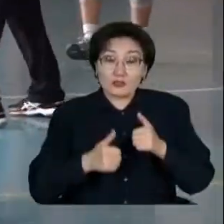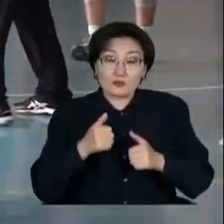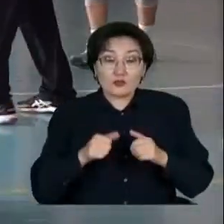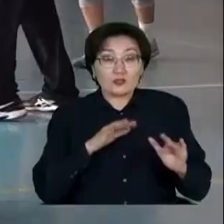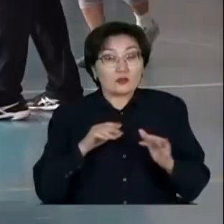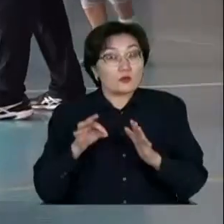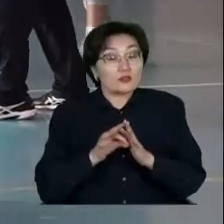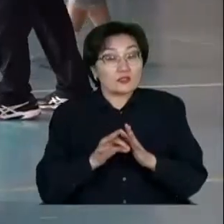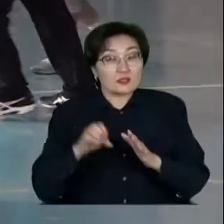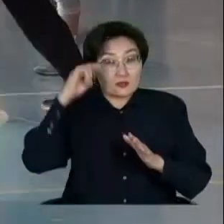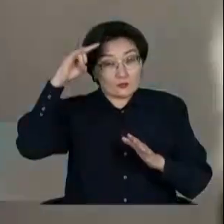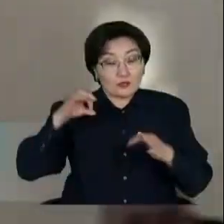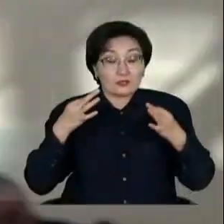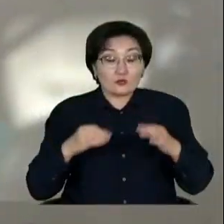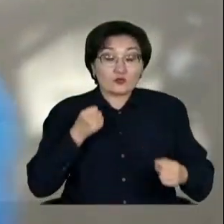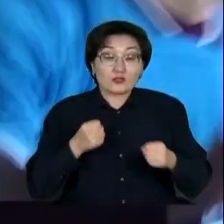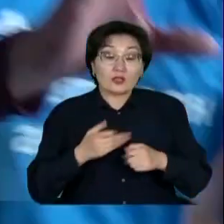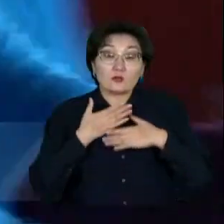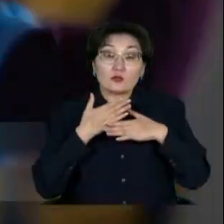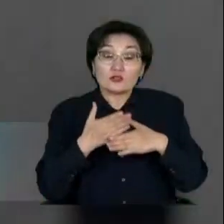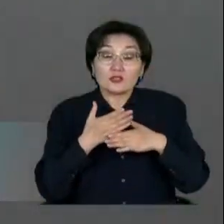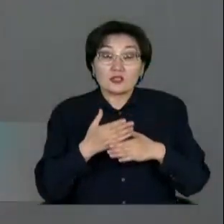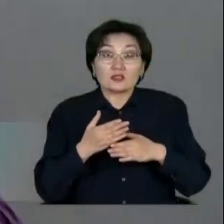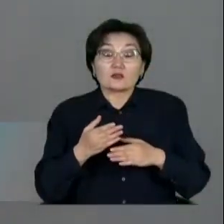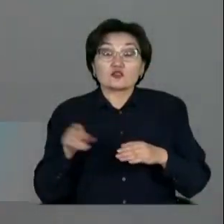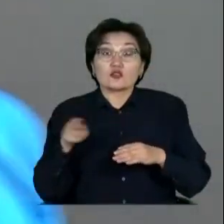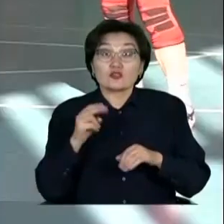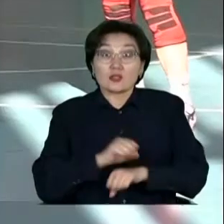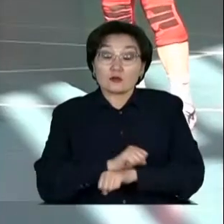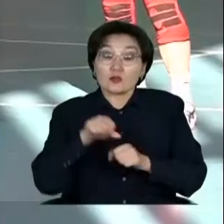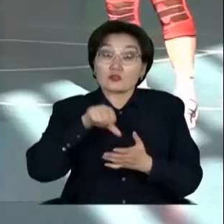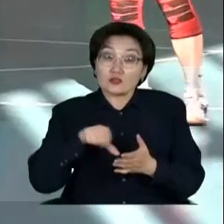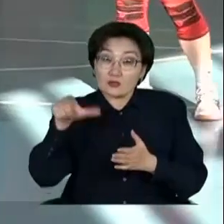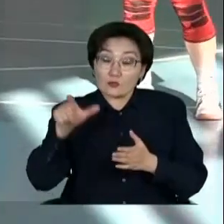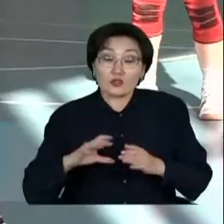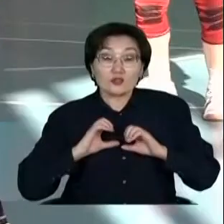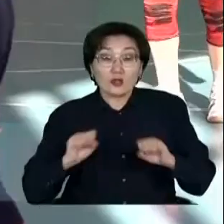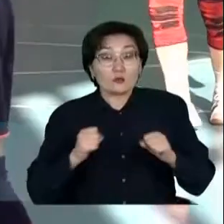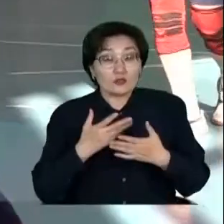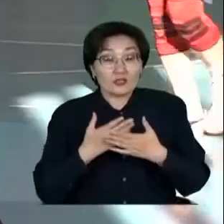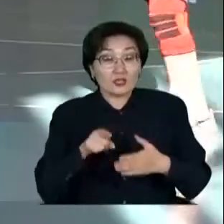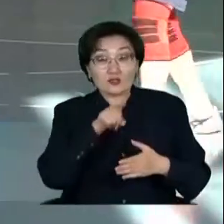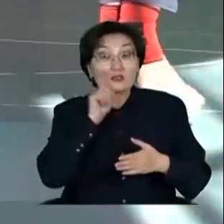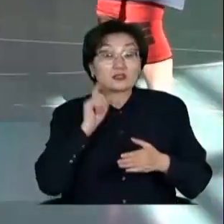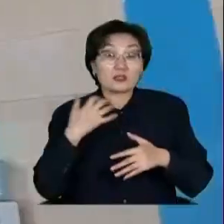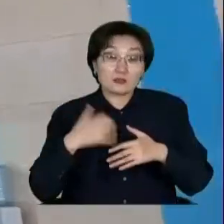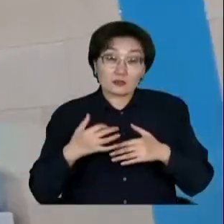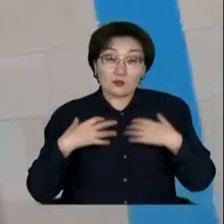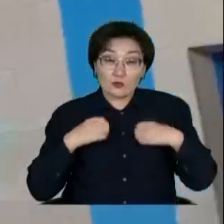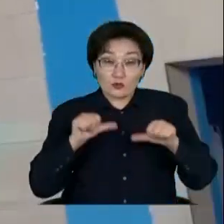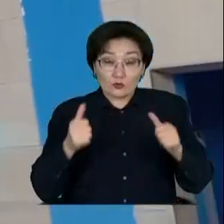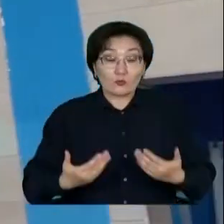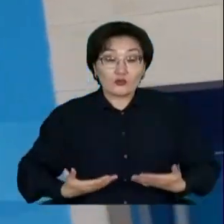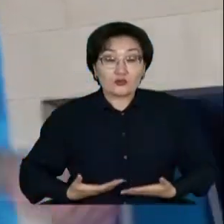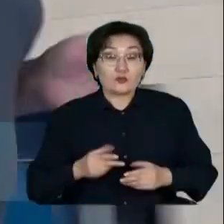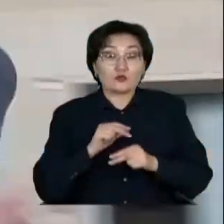мақсаты еліміздің тәуелсіздігін нығайтуға үлес қосқан желтоқсаншылардың ерлігін ұлықтап, жастар арасында салауатты өмір салтын